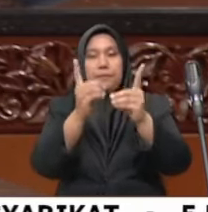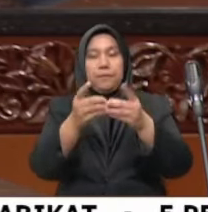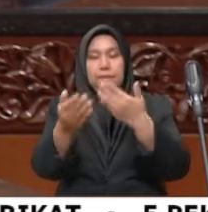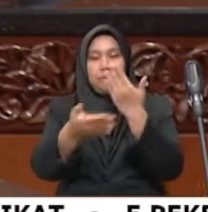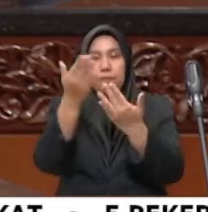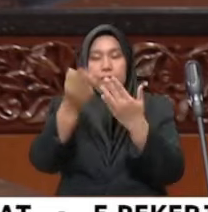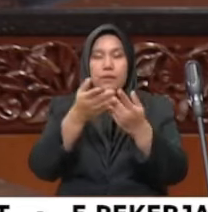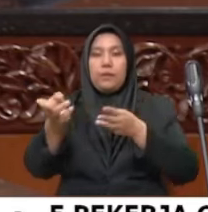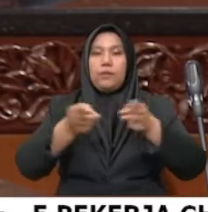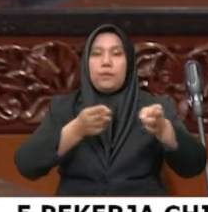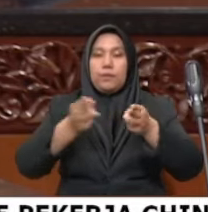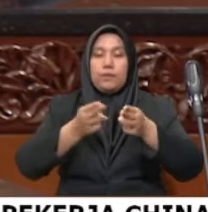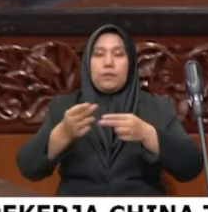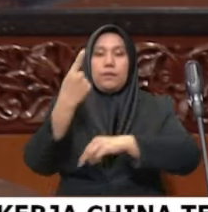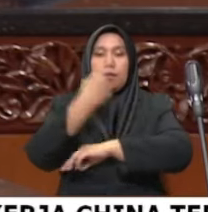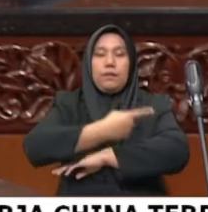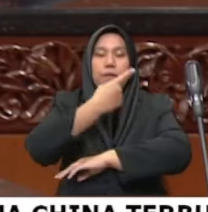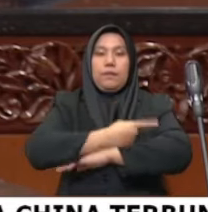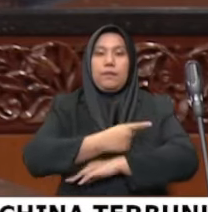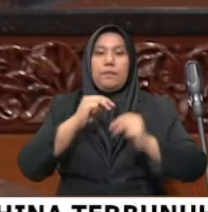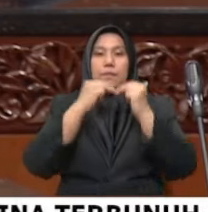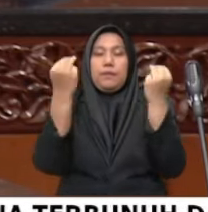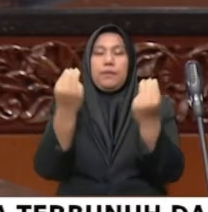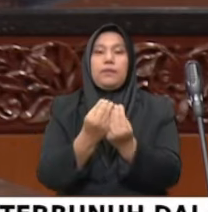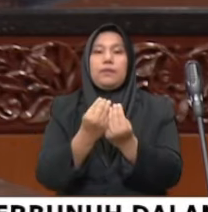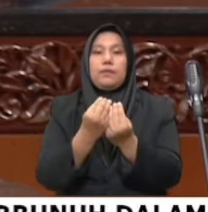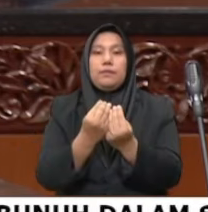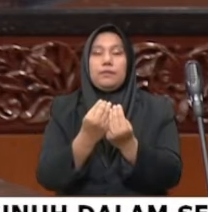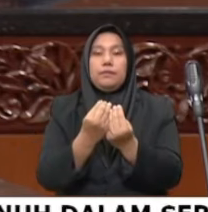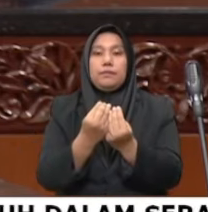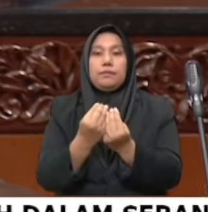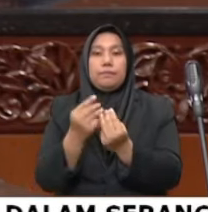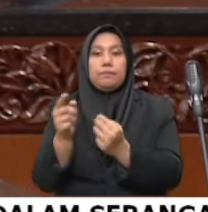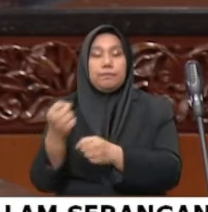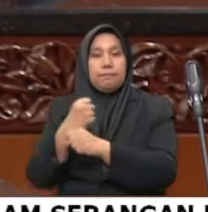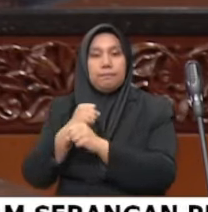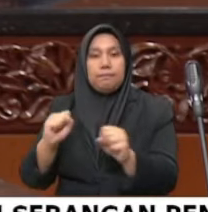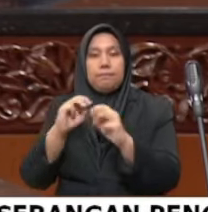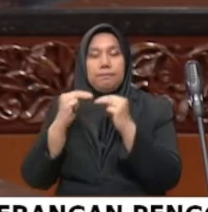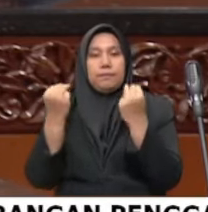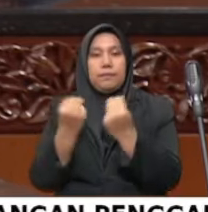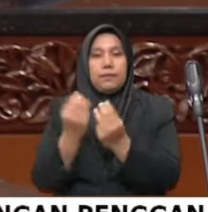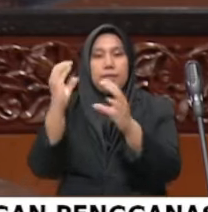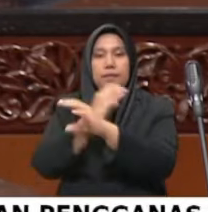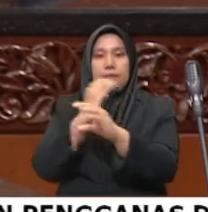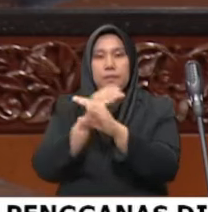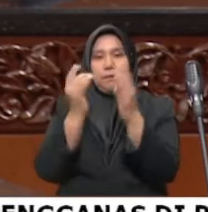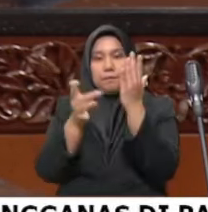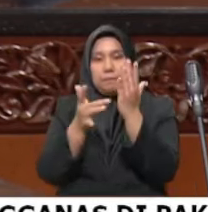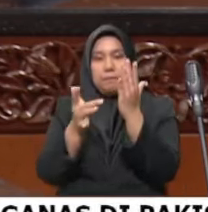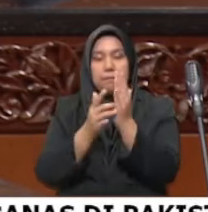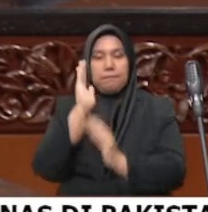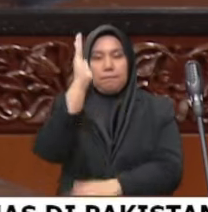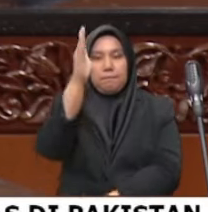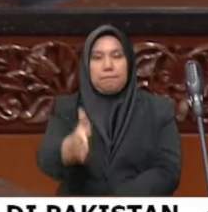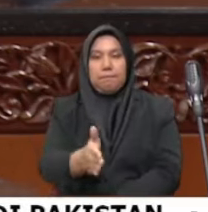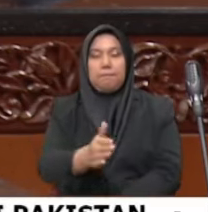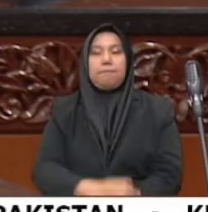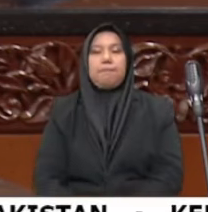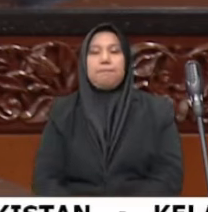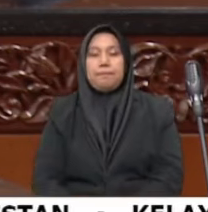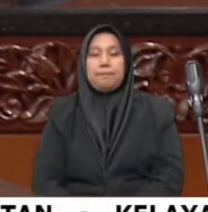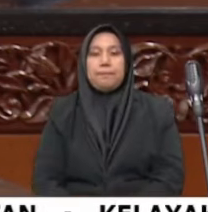urusan seharian masyarakat di samping mempersiapkan masyarakat dalam menghadapi cabaran teknologi yang merangsang. Yang